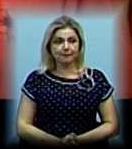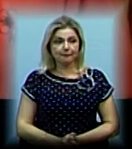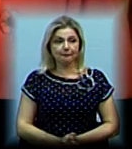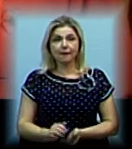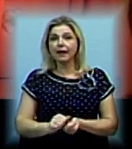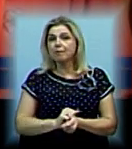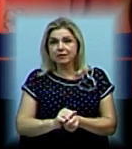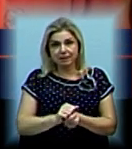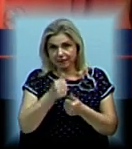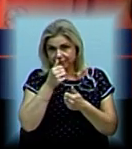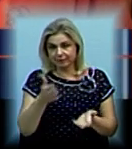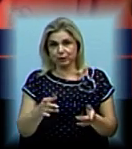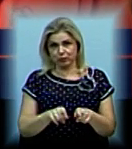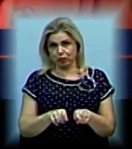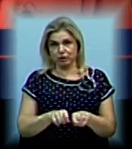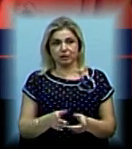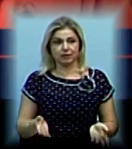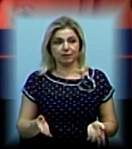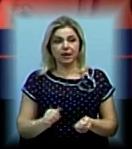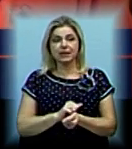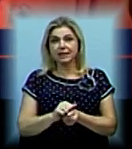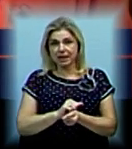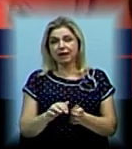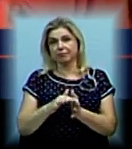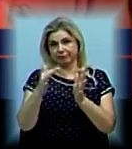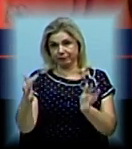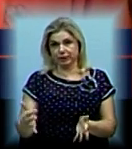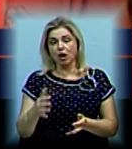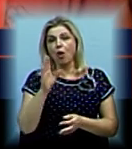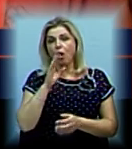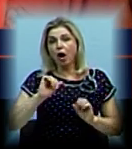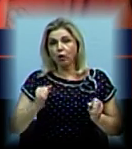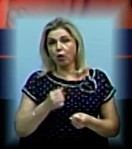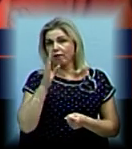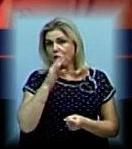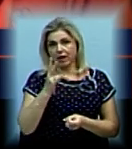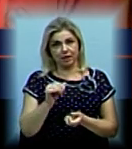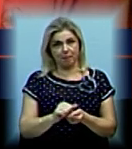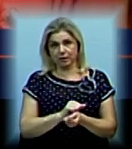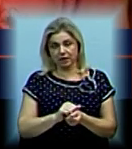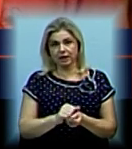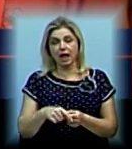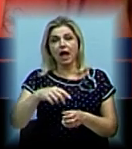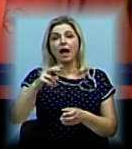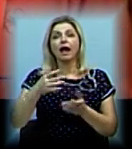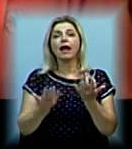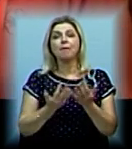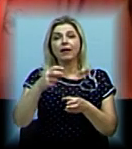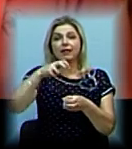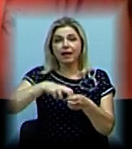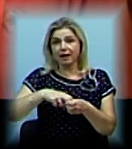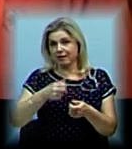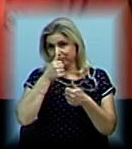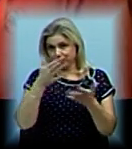не постирать, то же самое, стирка собралась, холодной водой не постираешь, кипятильником не нагреешь на